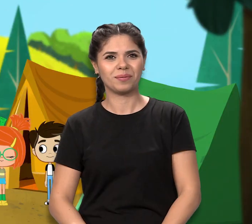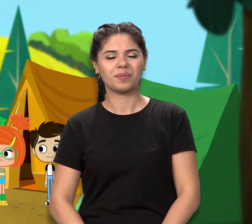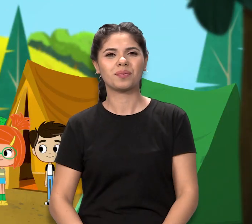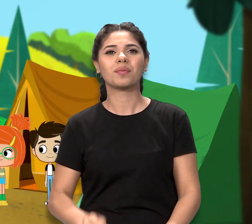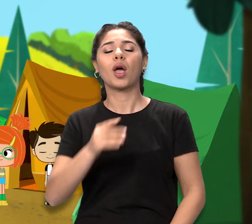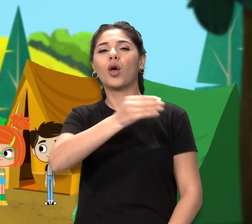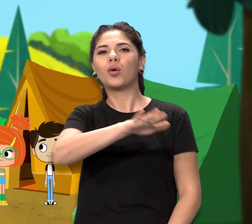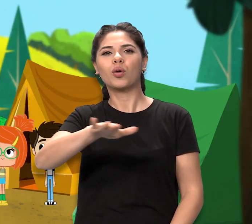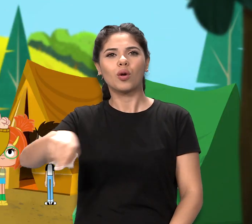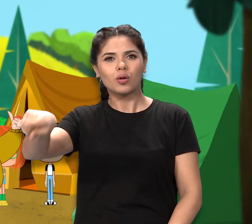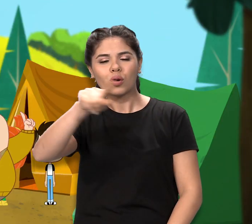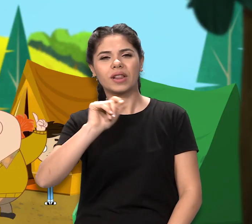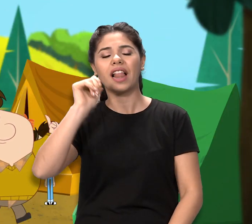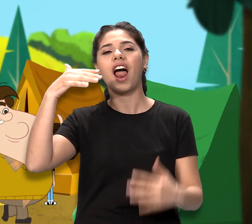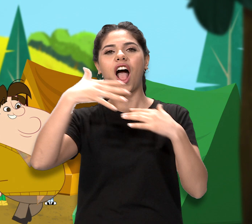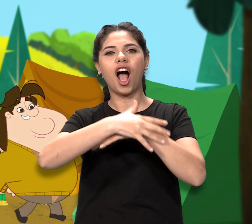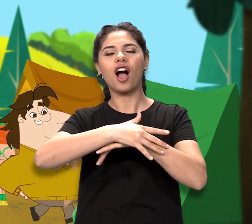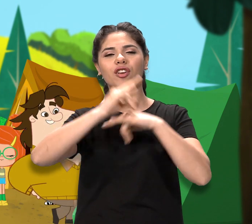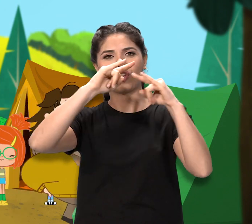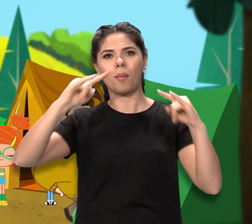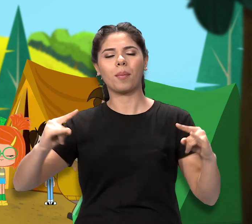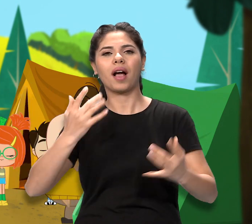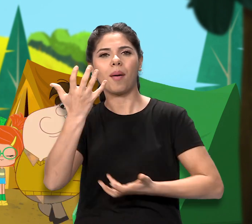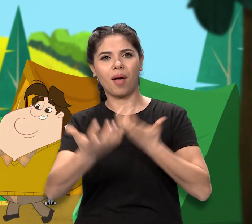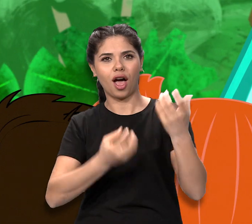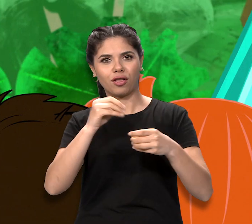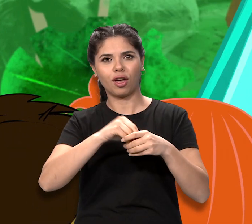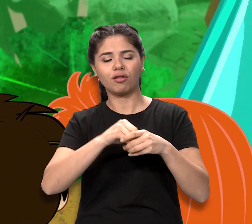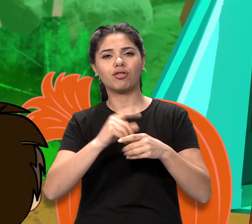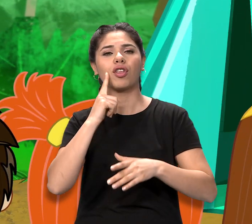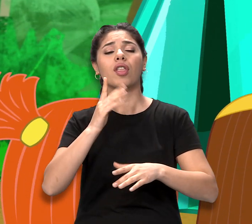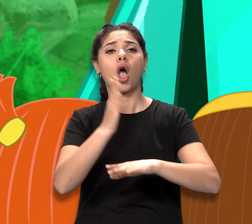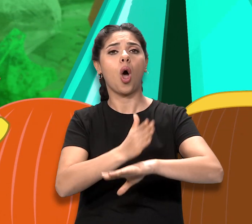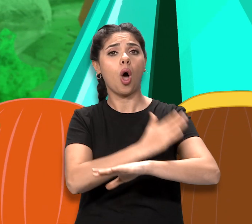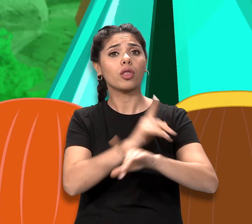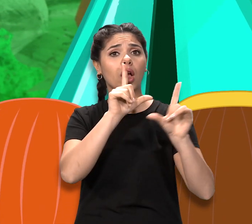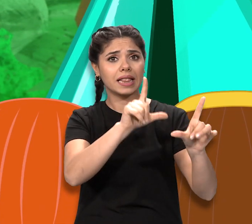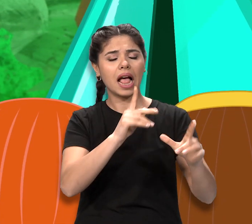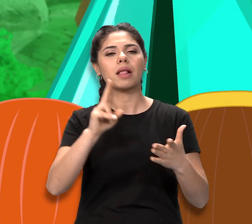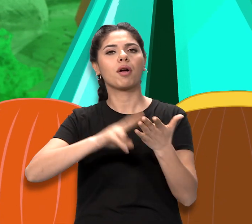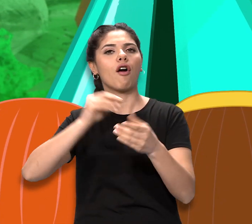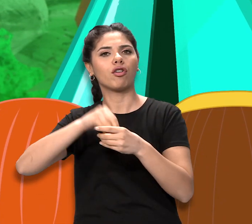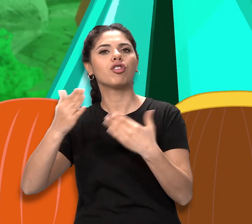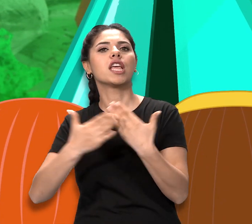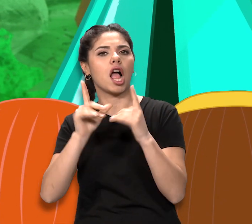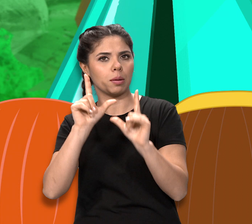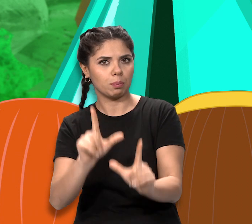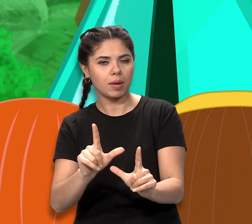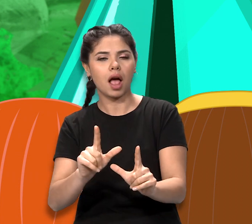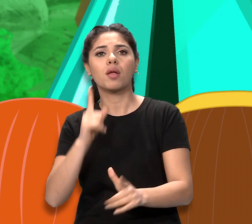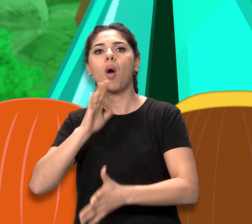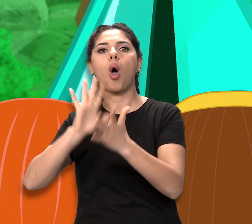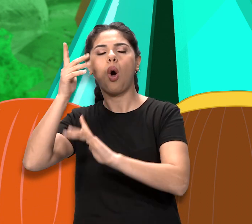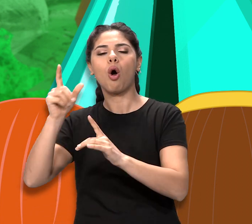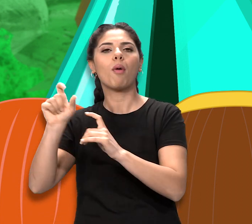Yavru kurtlar, akşam kamp ateşi için çalı çırpı toplanacak. Kahvaltı için yardım edilecek. Ormanda